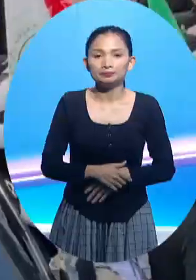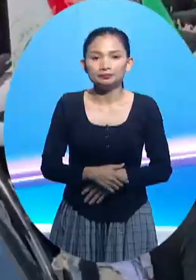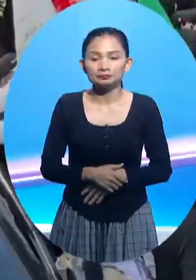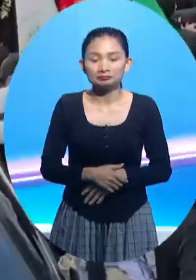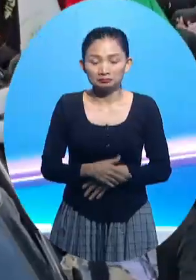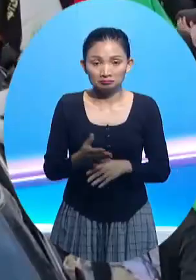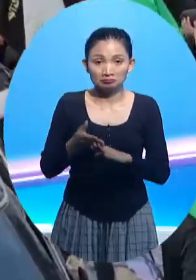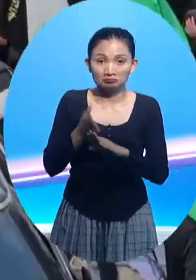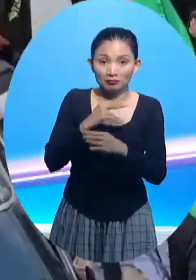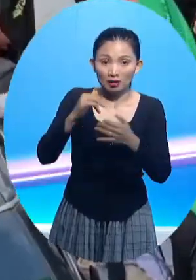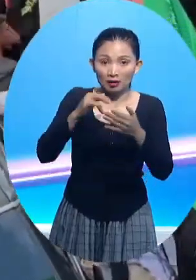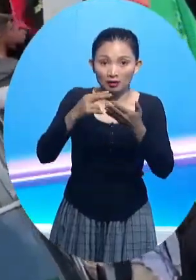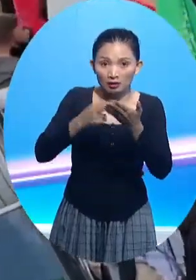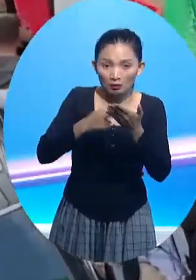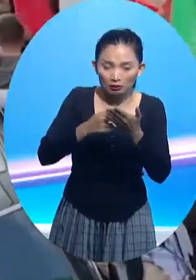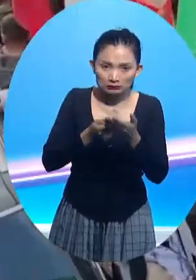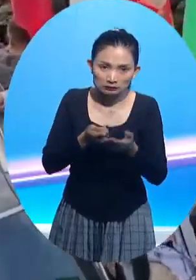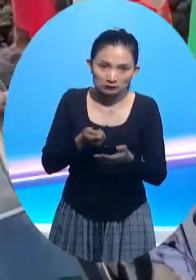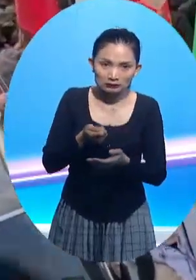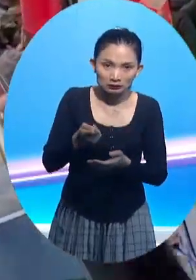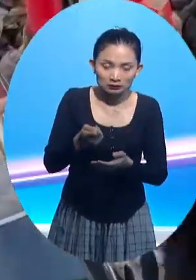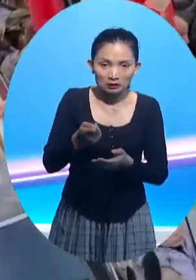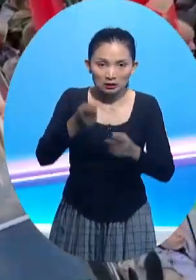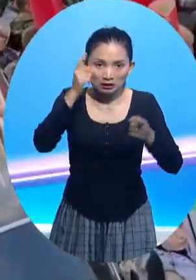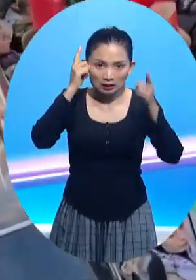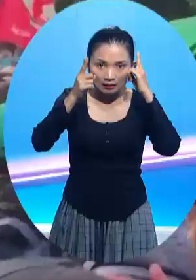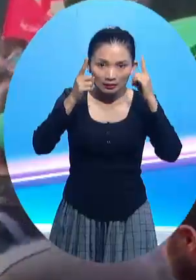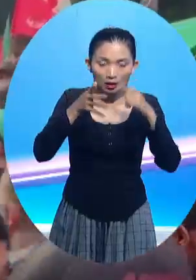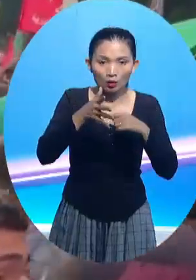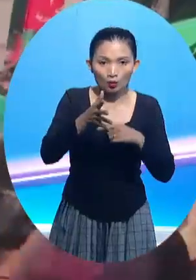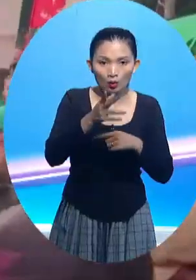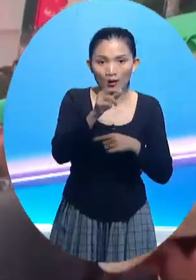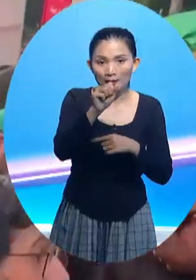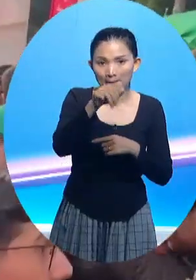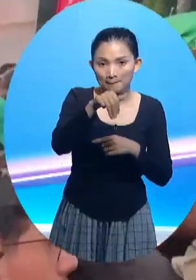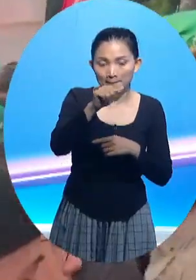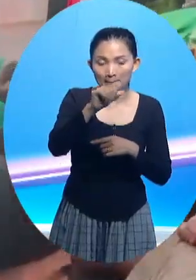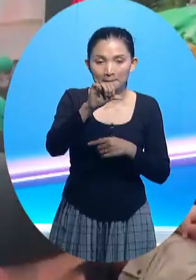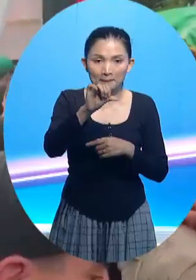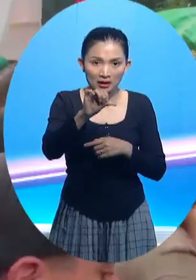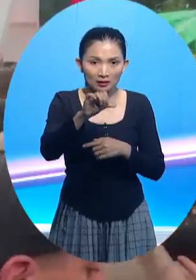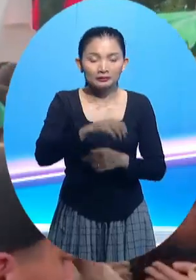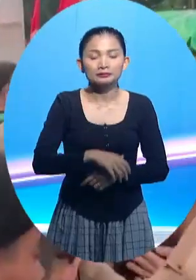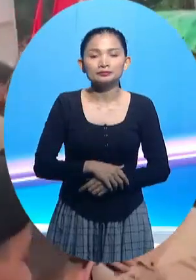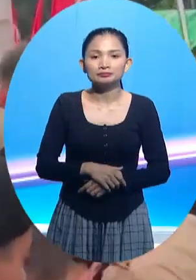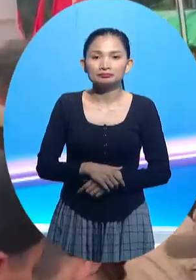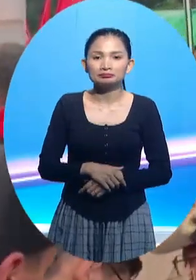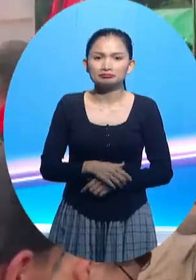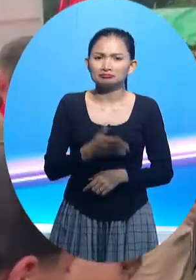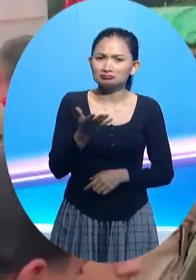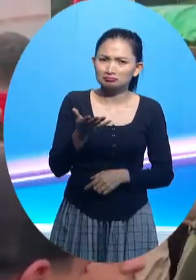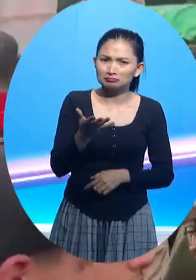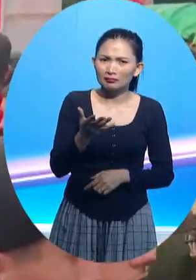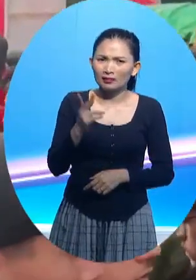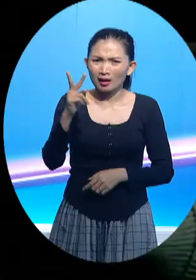Hamas cùng 6 người khác ở Liban. Tuy nhiên, cả Hezbollah lẫn Hamas và nhóm Hồi giáo Thánh chiến Palestine